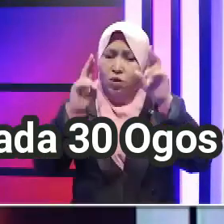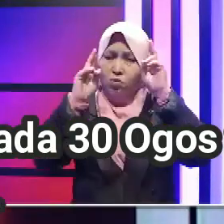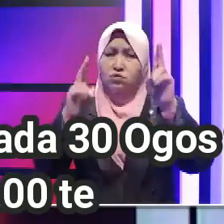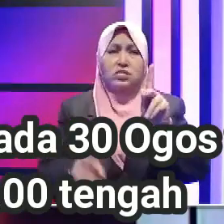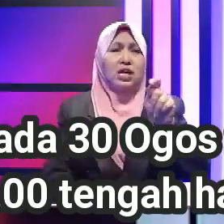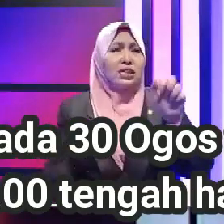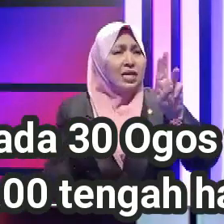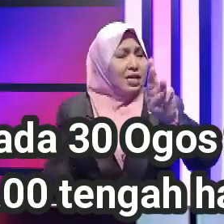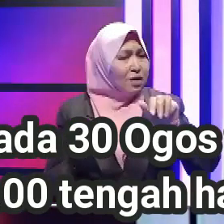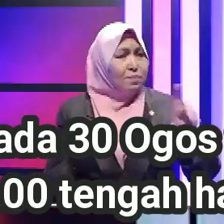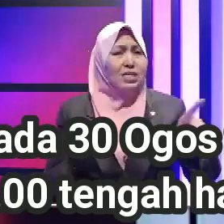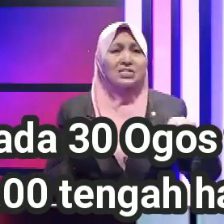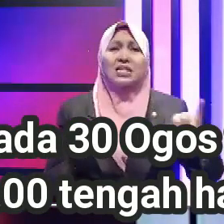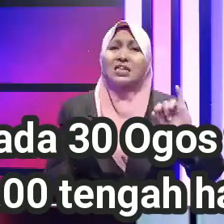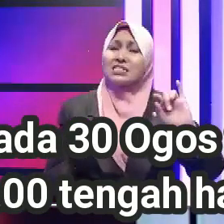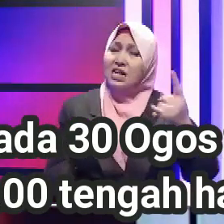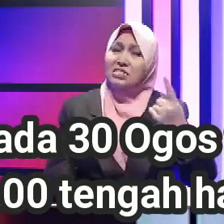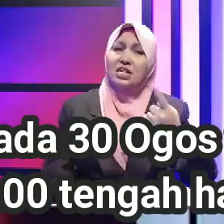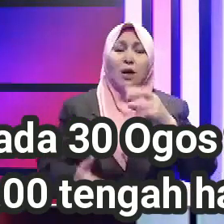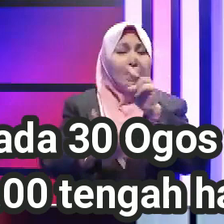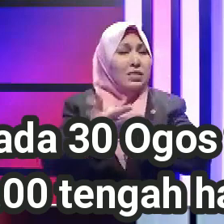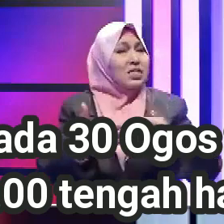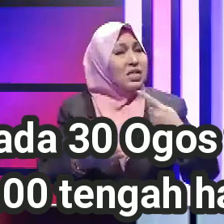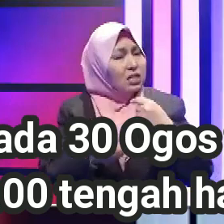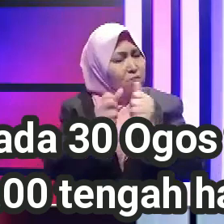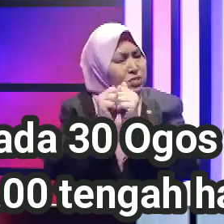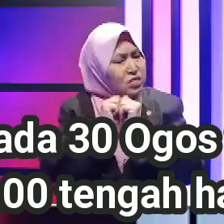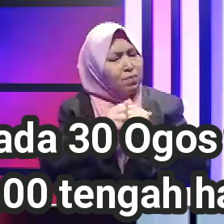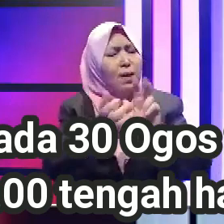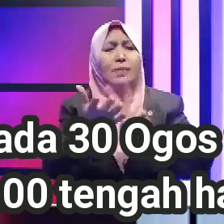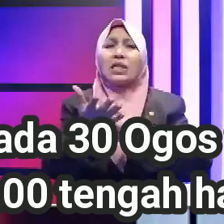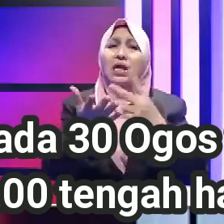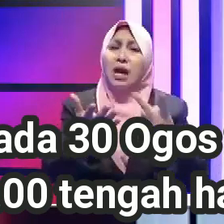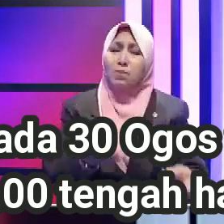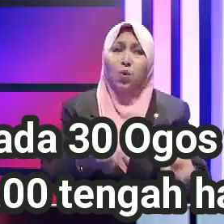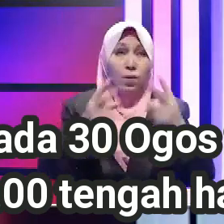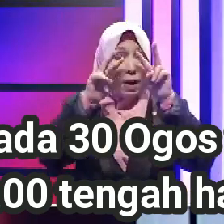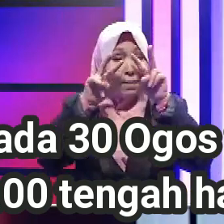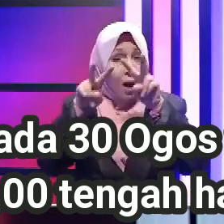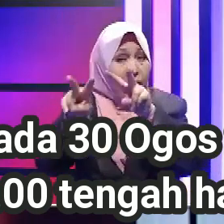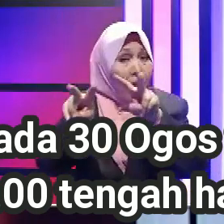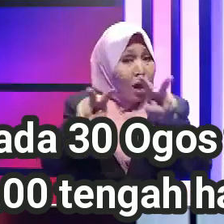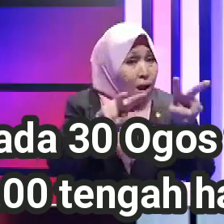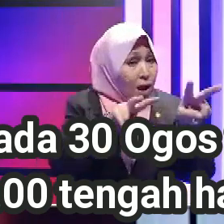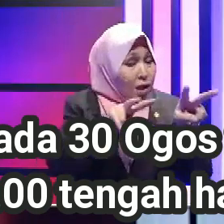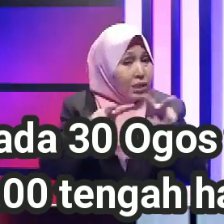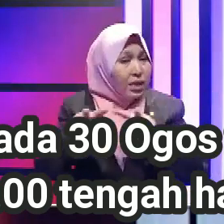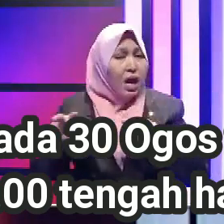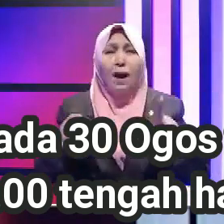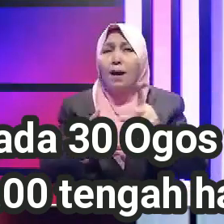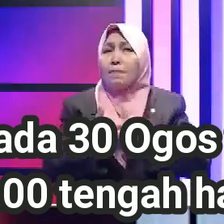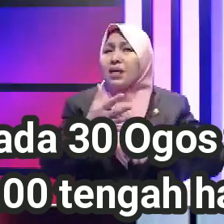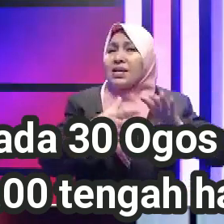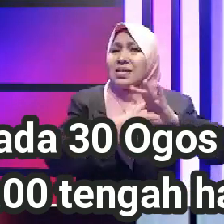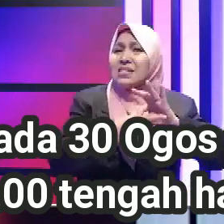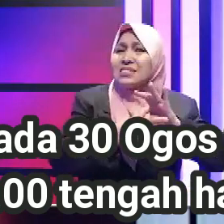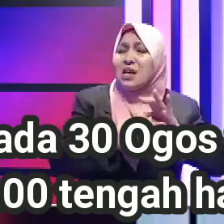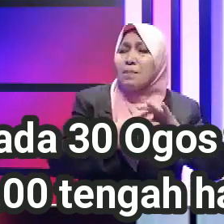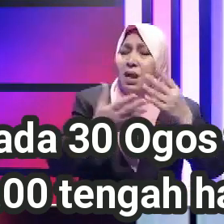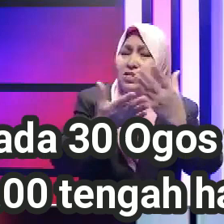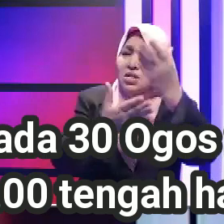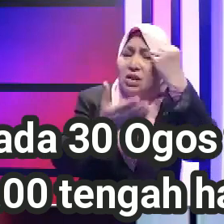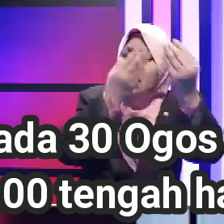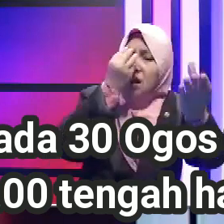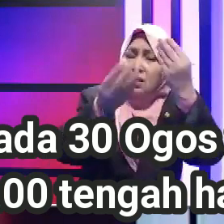Tirmidzi sahih yang baca kitab itu sama-sama dan kita bertadabbur memperhatikan apakah isikan doang pengajaran yang kita boleh